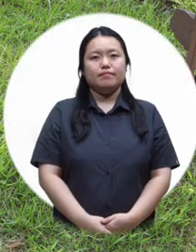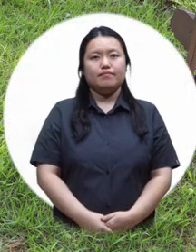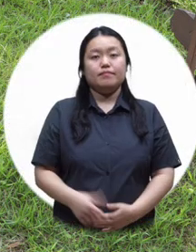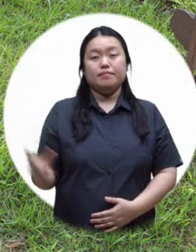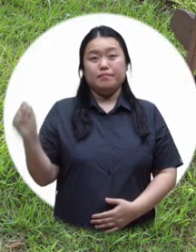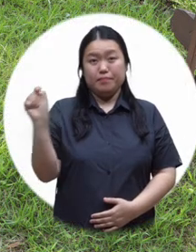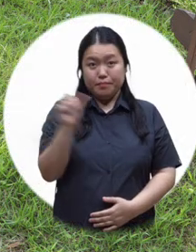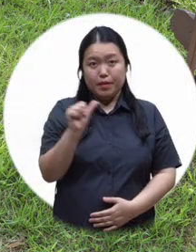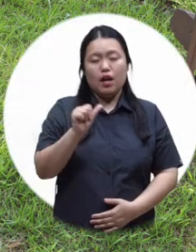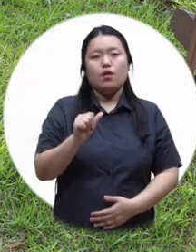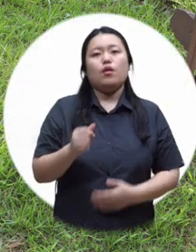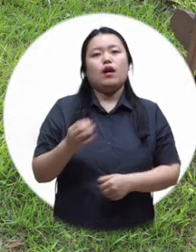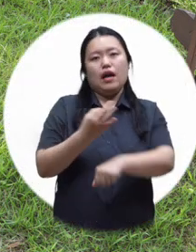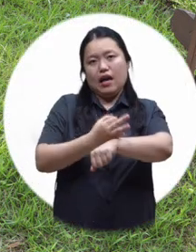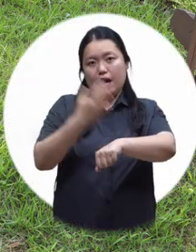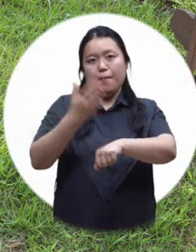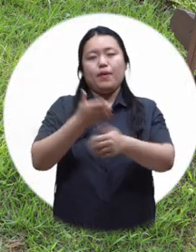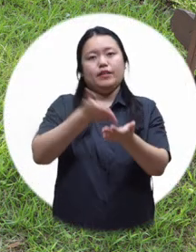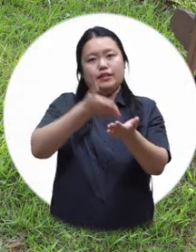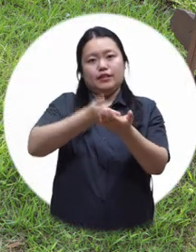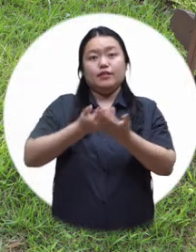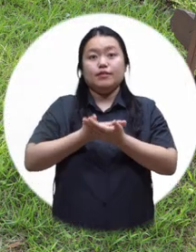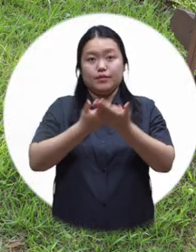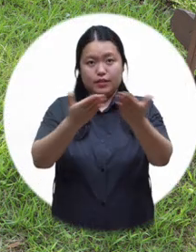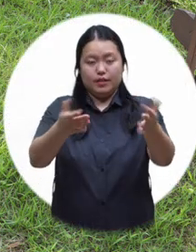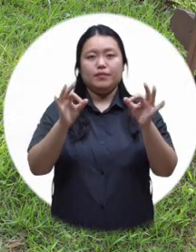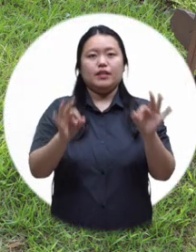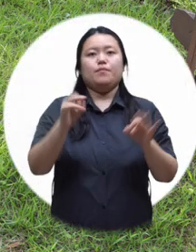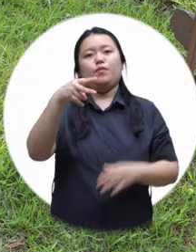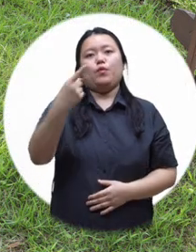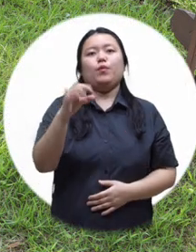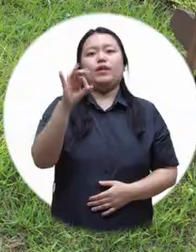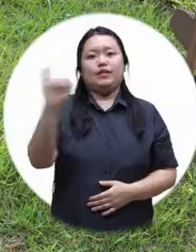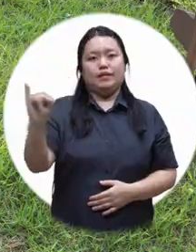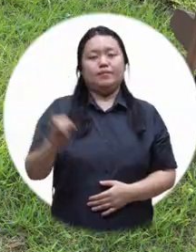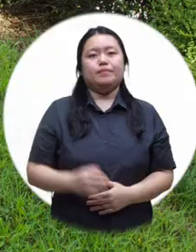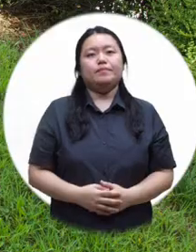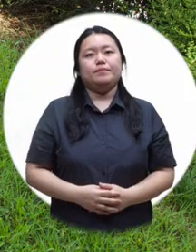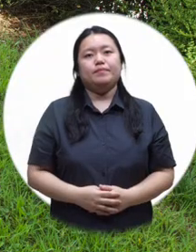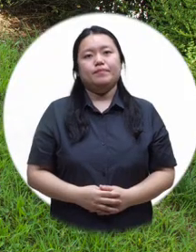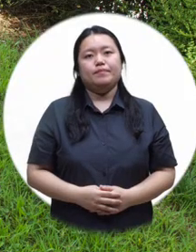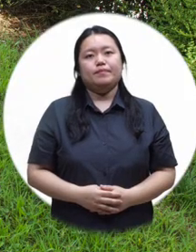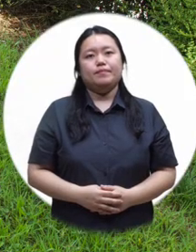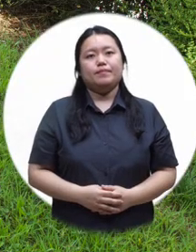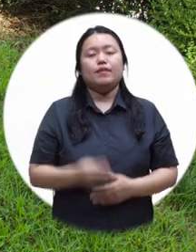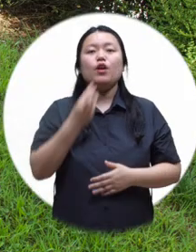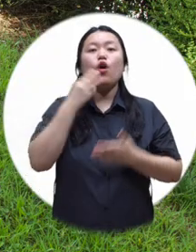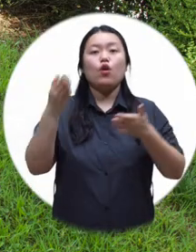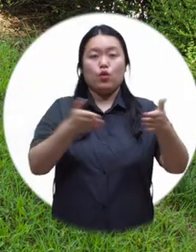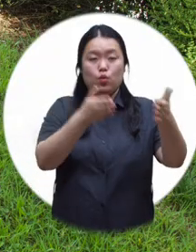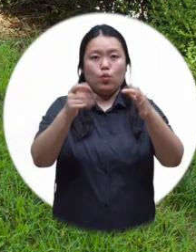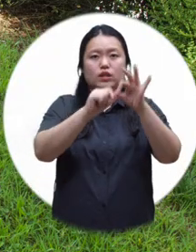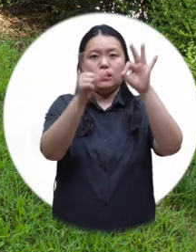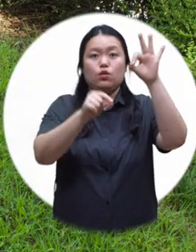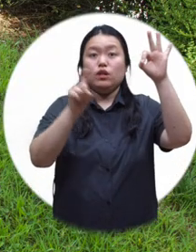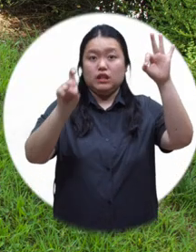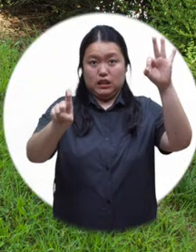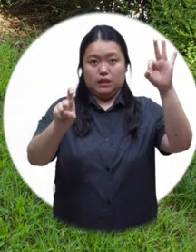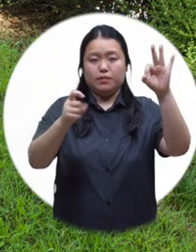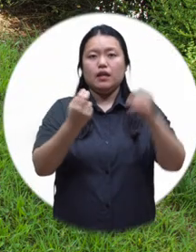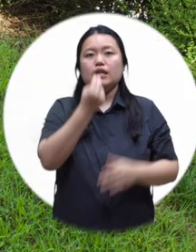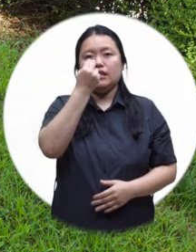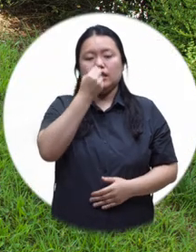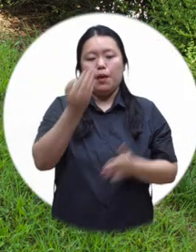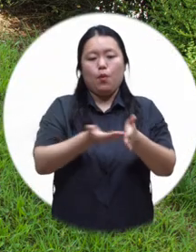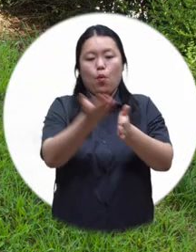빠르고 간편하게 시정 소식을 전하는 시흥 시정 소식의 김도희 있니다 경기도가 10월 10일 생명의